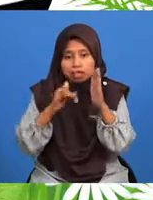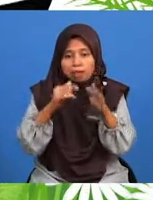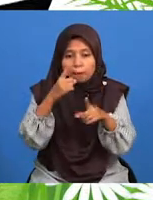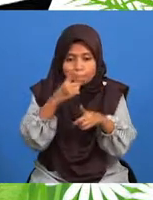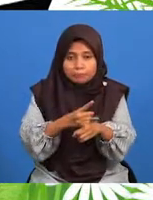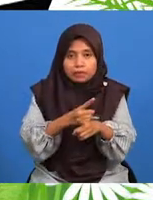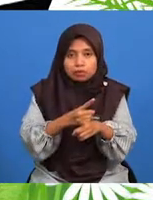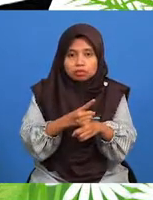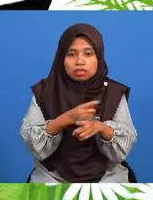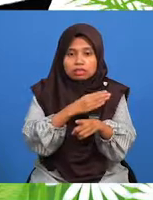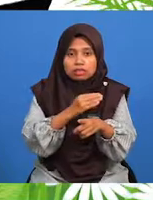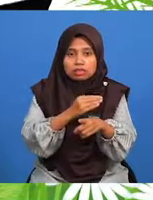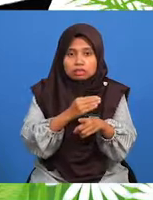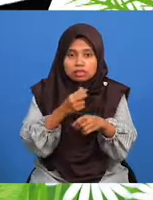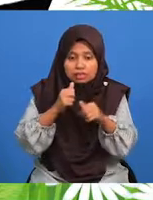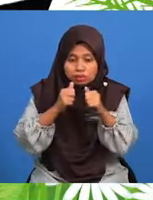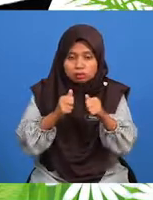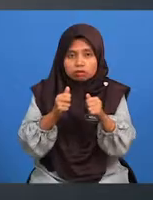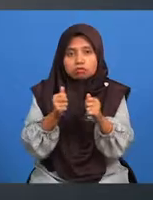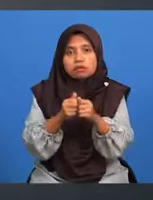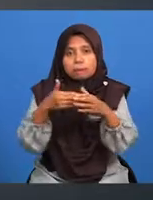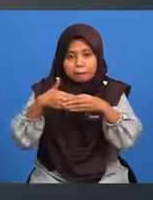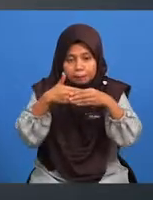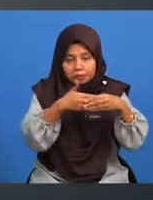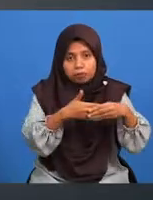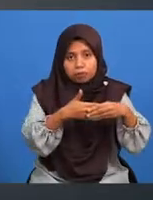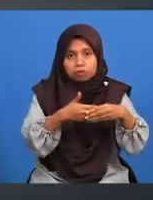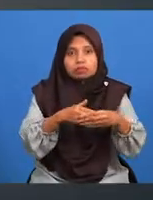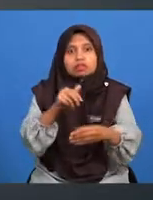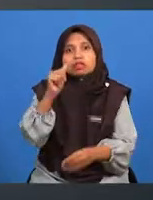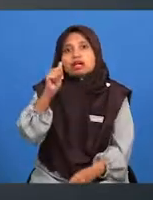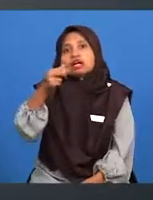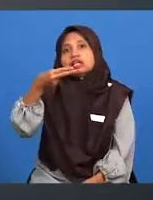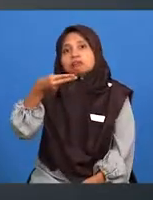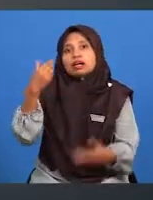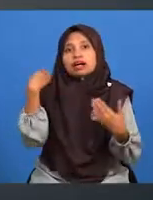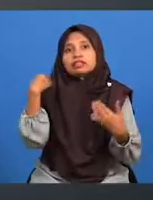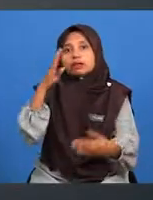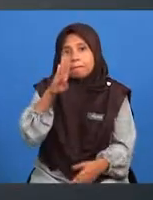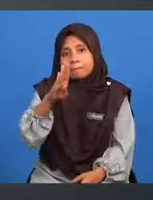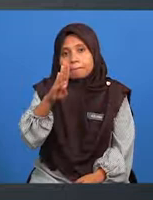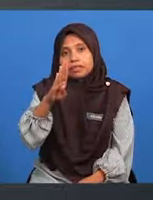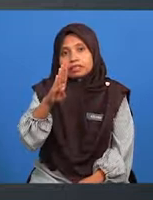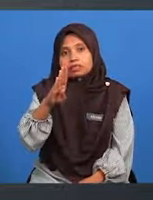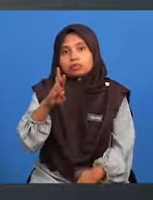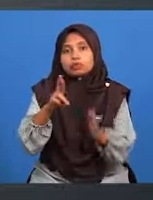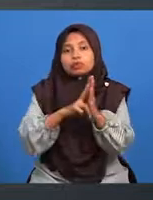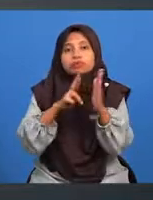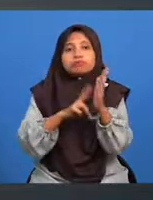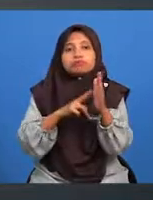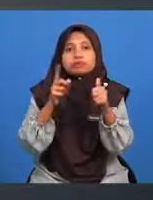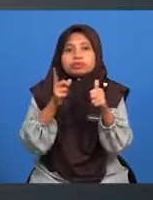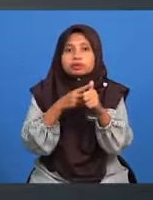telah digariskan oleh Islam. Al-hibah mempunyai empat rukun, iaitu